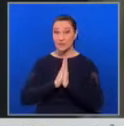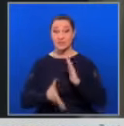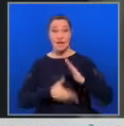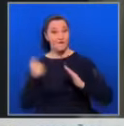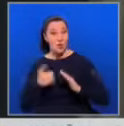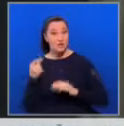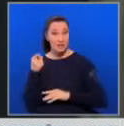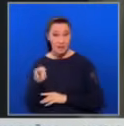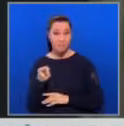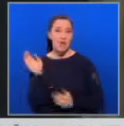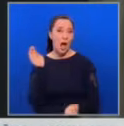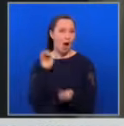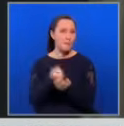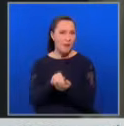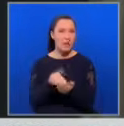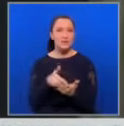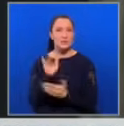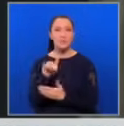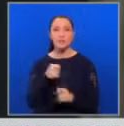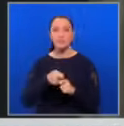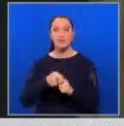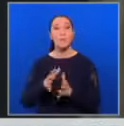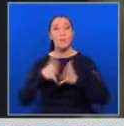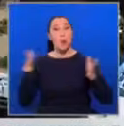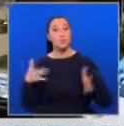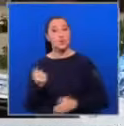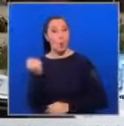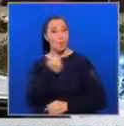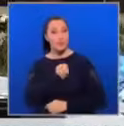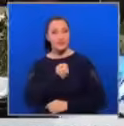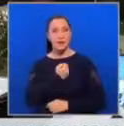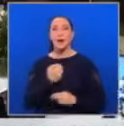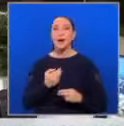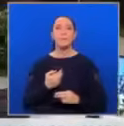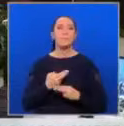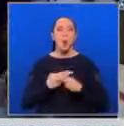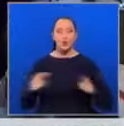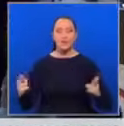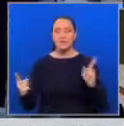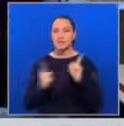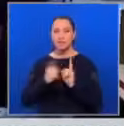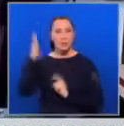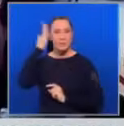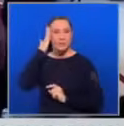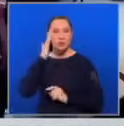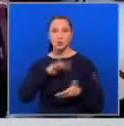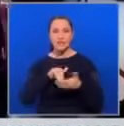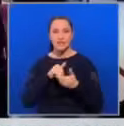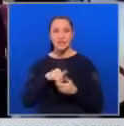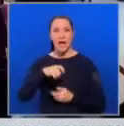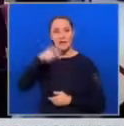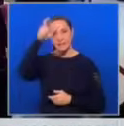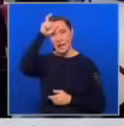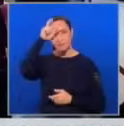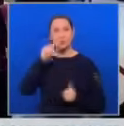евакуация там са капан за да бъдат извършени повече убийства при откриването на срещата на министри от организацията за ислямско